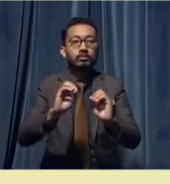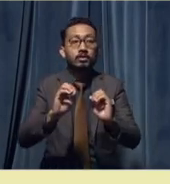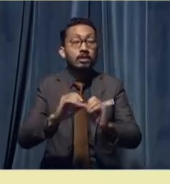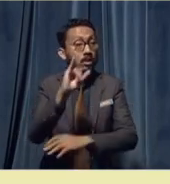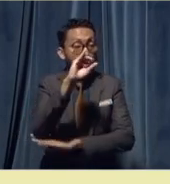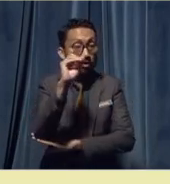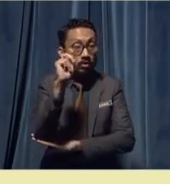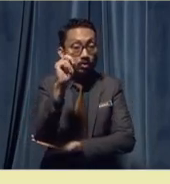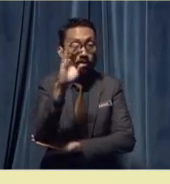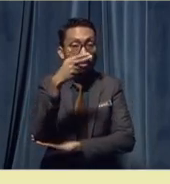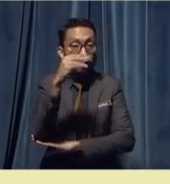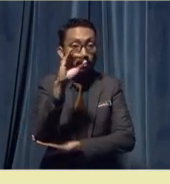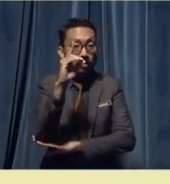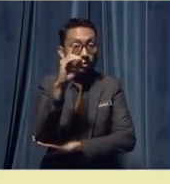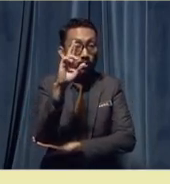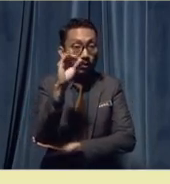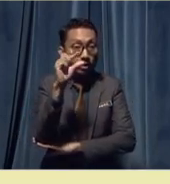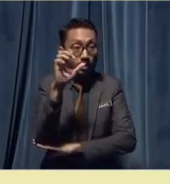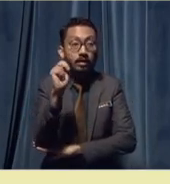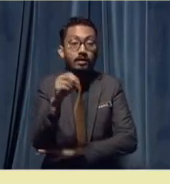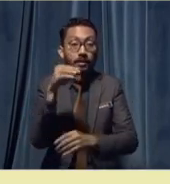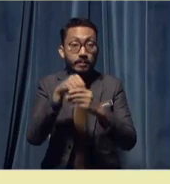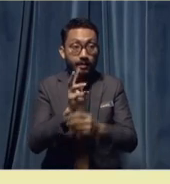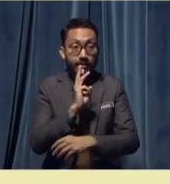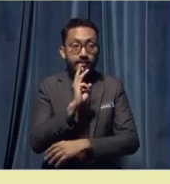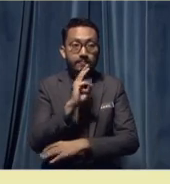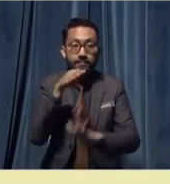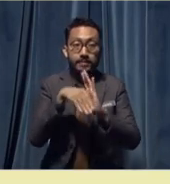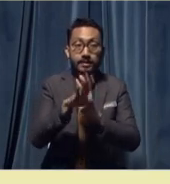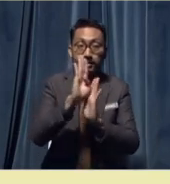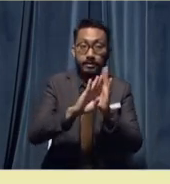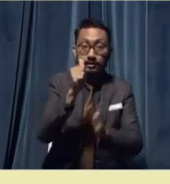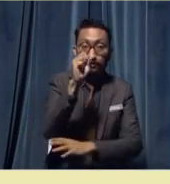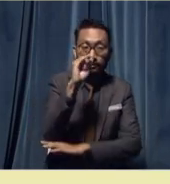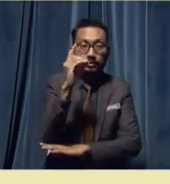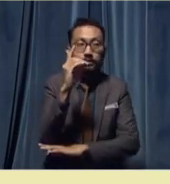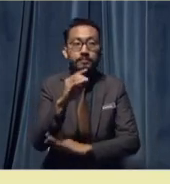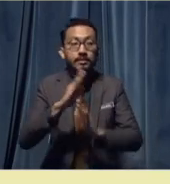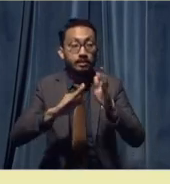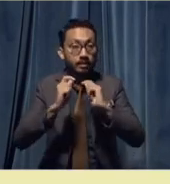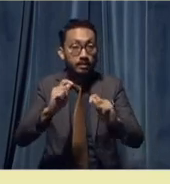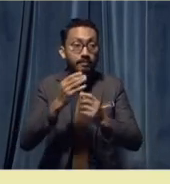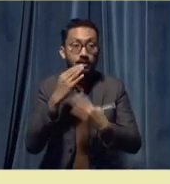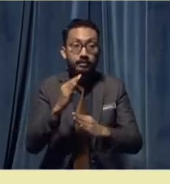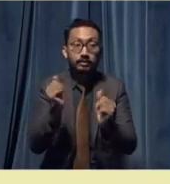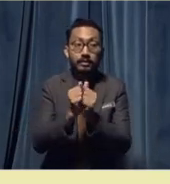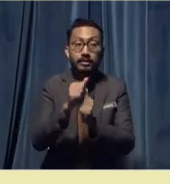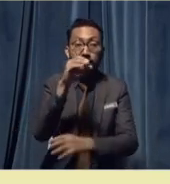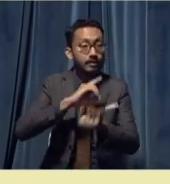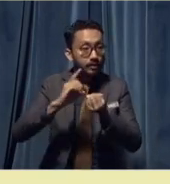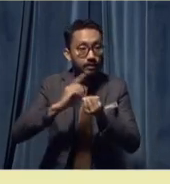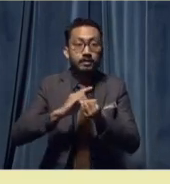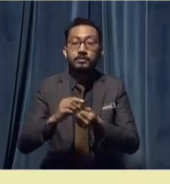Ion hidrogen dalam air berasid bertindak balas dengan deterjen untuk